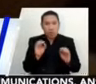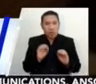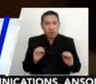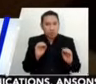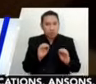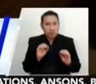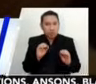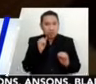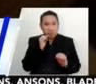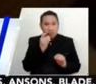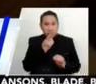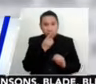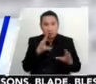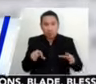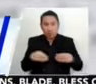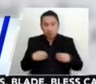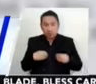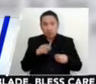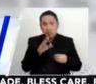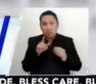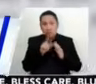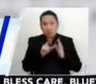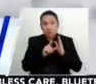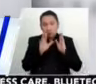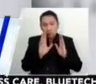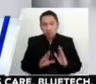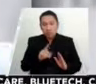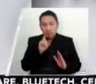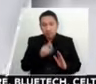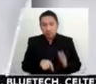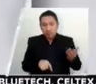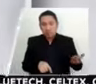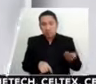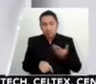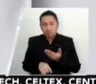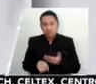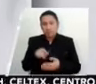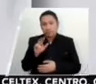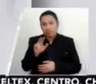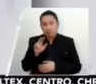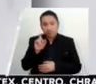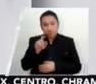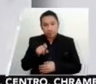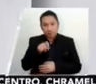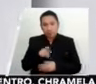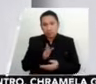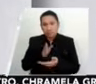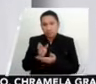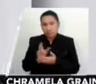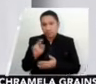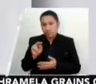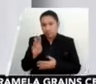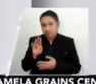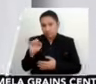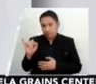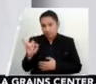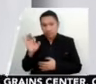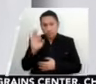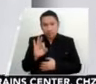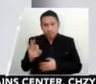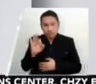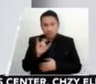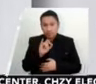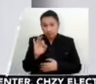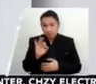kanyang abogado. Sa sabpina, pinaharap si VP Sara sa National Bureau of Investigation sa Biyernes. Pero kung may schedule ng pagdinig sa kamera